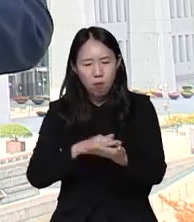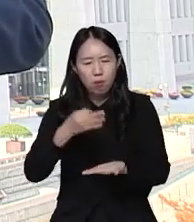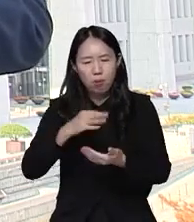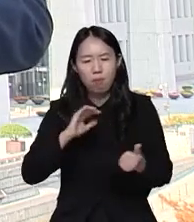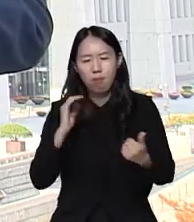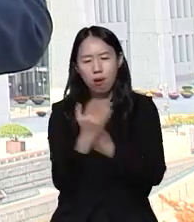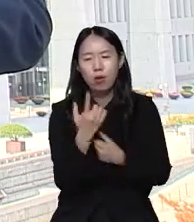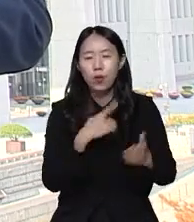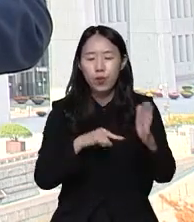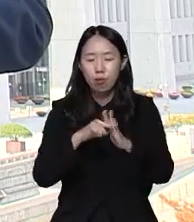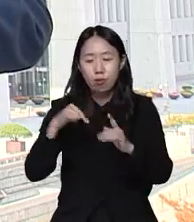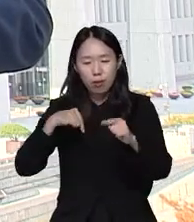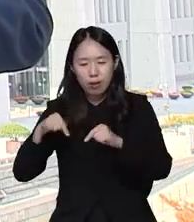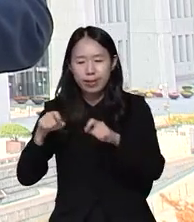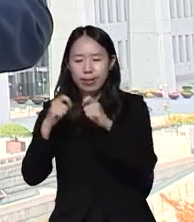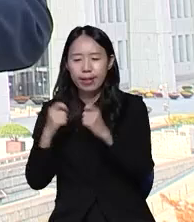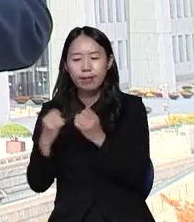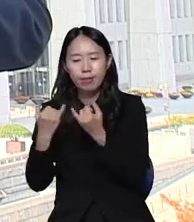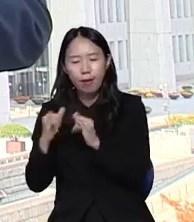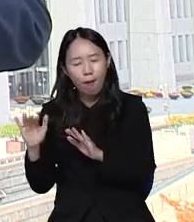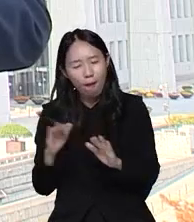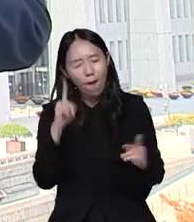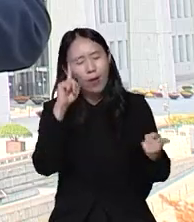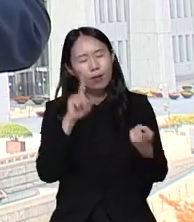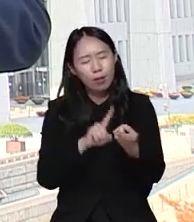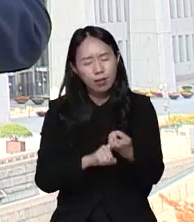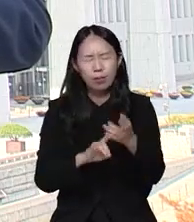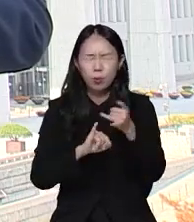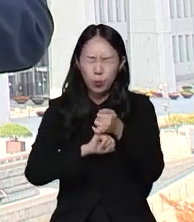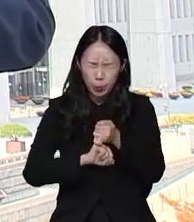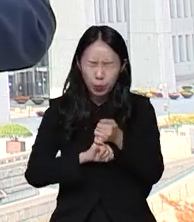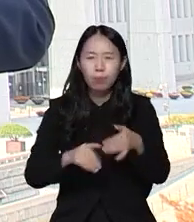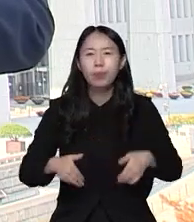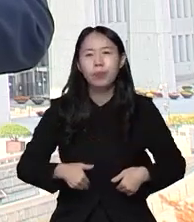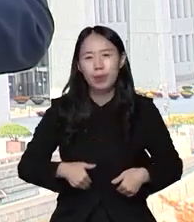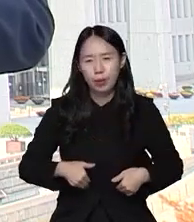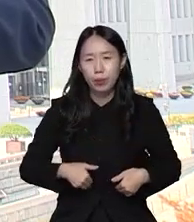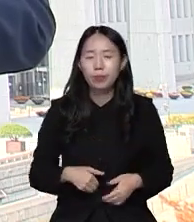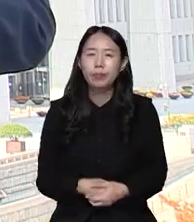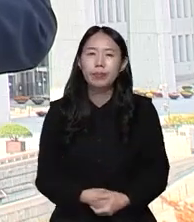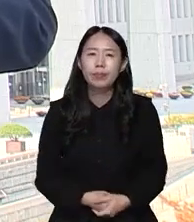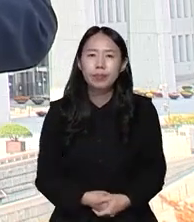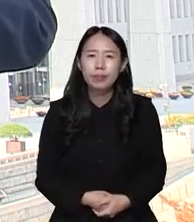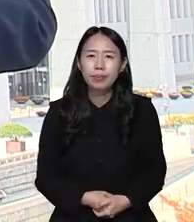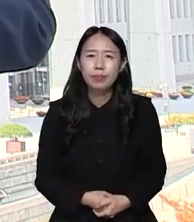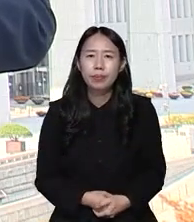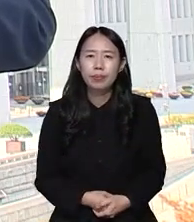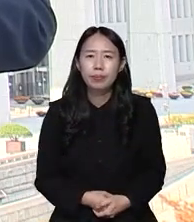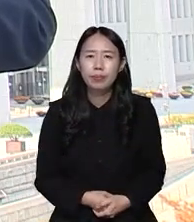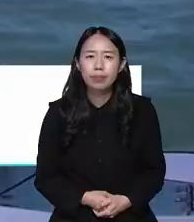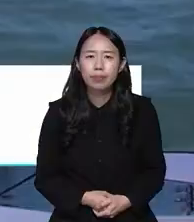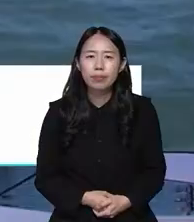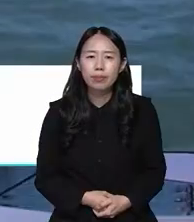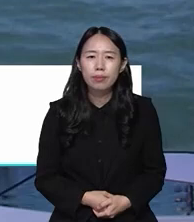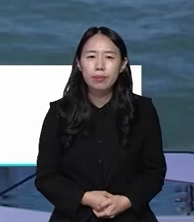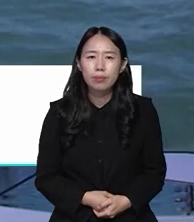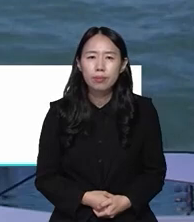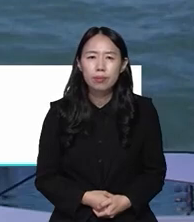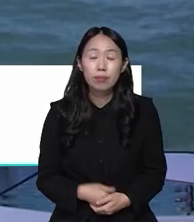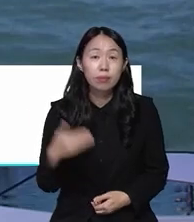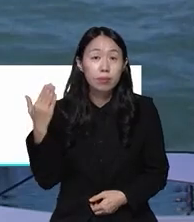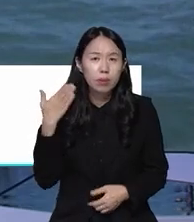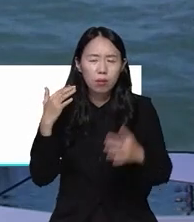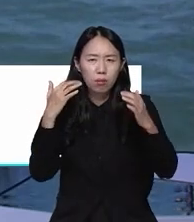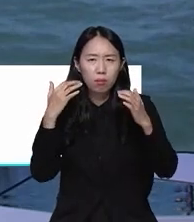위한 정치권과 민간의 관심이 어느 때보다 절실한 시점입니다. KBC 이영길입니다.